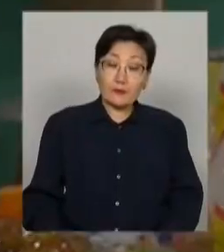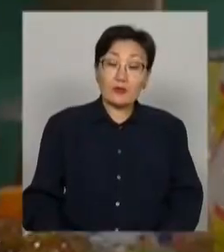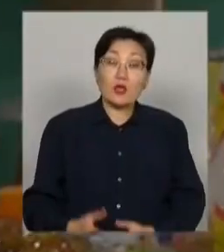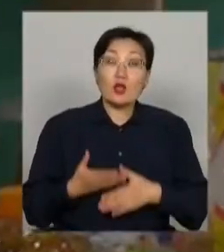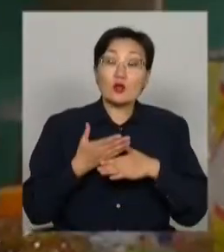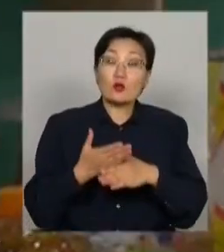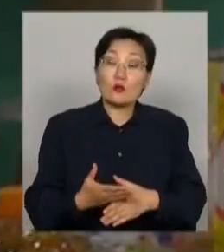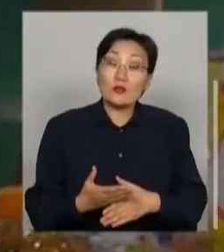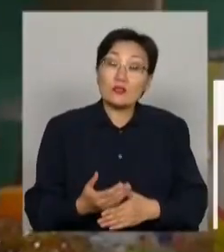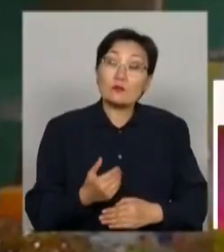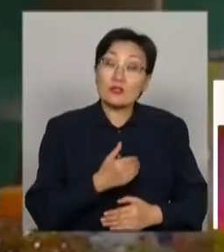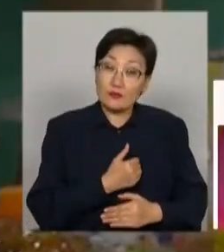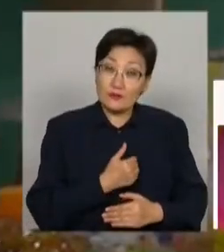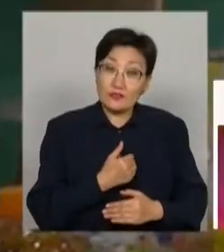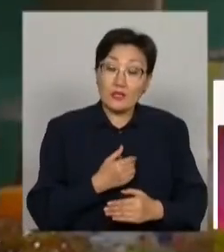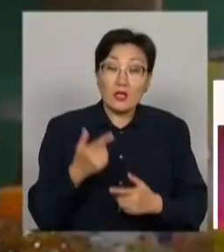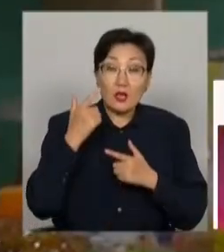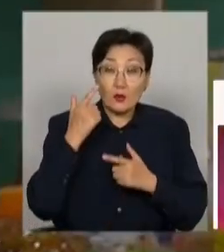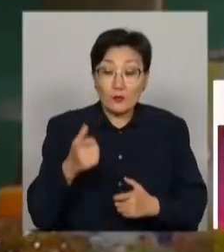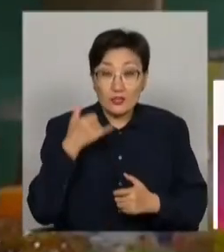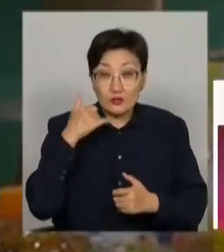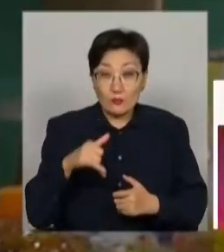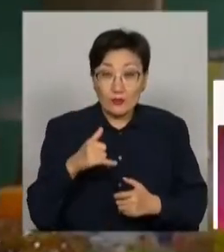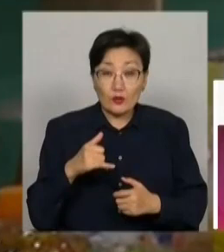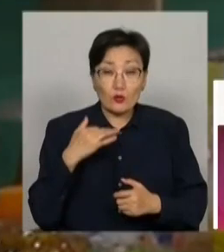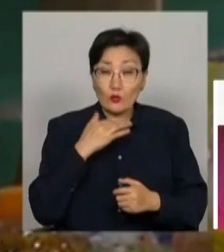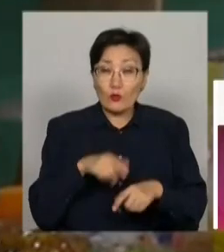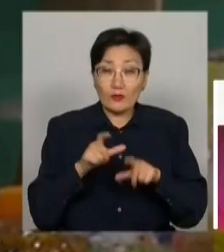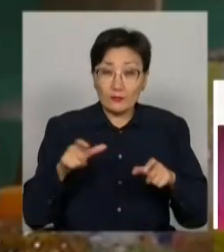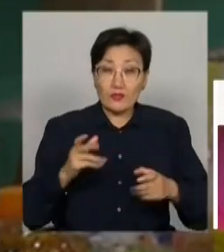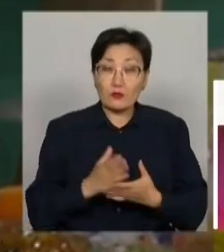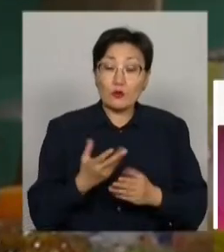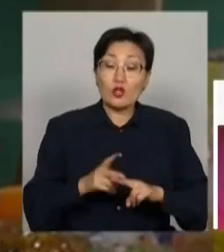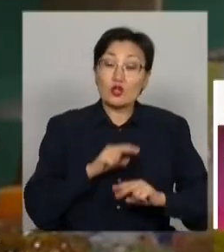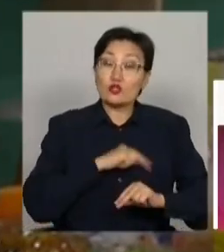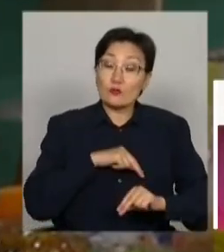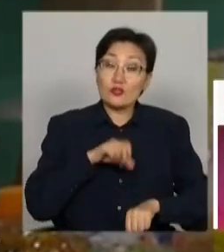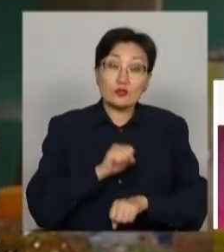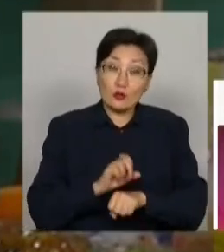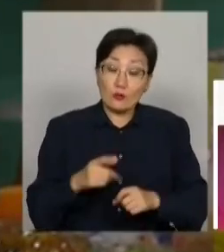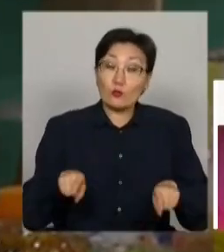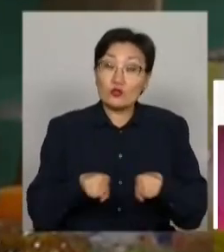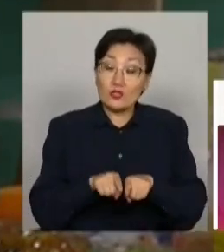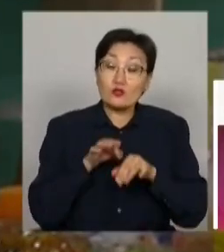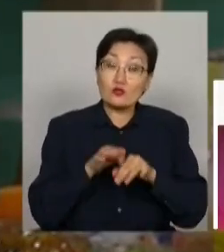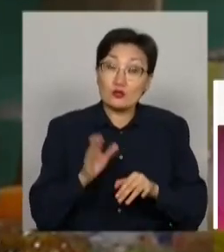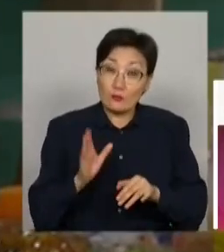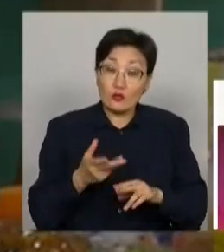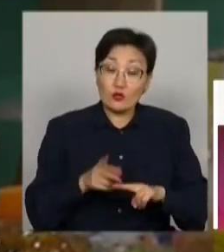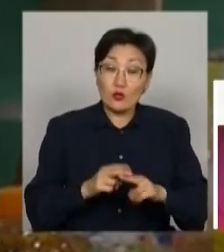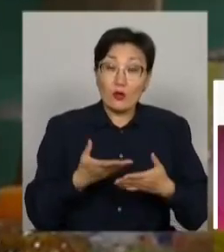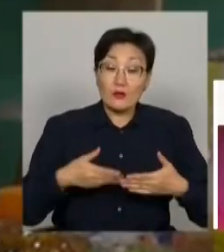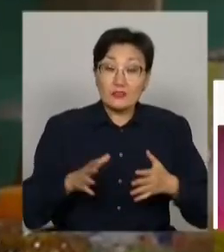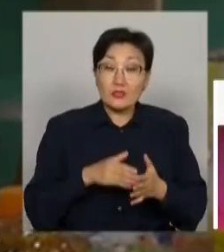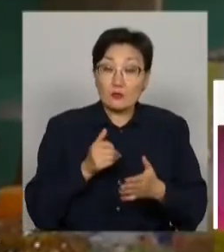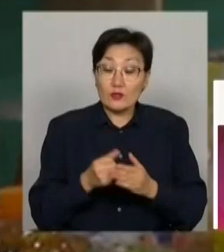Көмек береміз деп хабарласып отқан қала тұрғындары өте көп қазір. Бұл жұмыс тоқтамайды, осылай жүргізіле береді. Өйткені біз әлі күнге